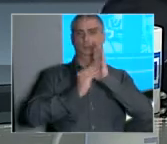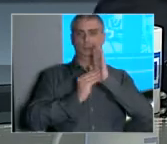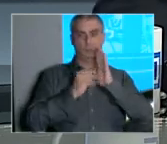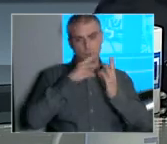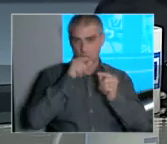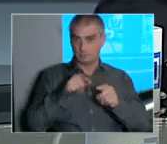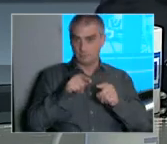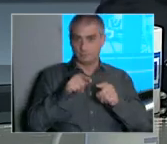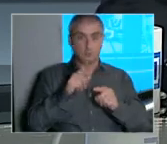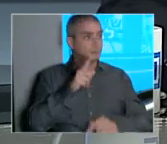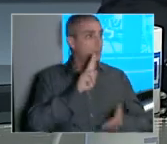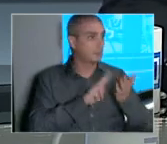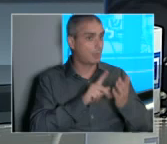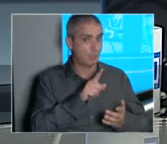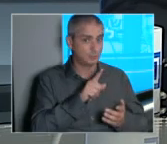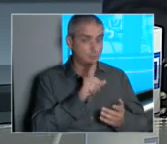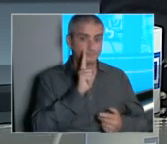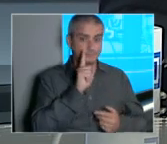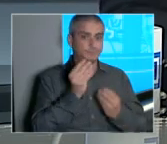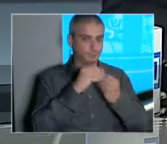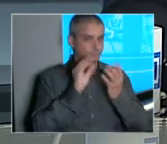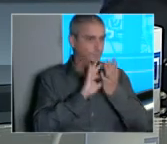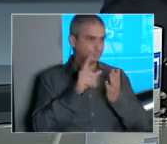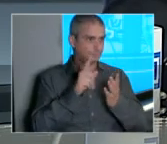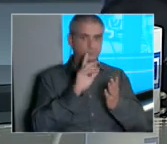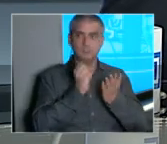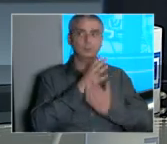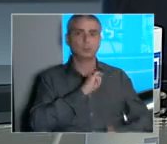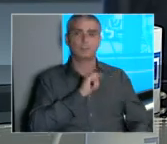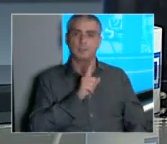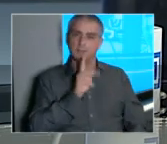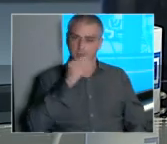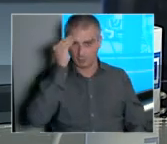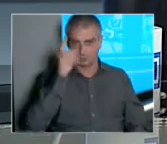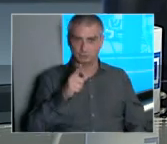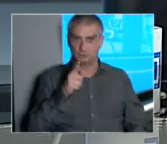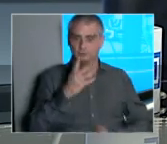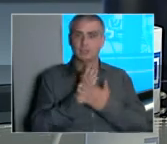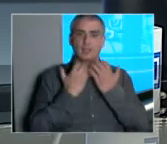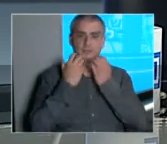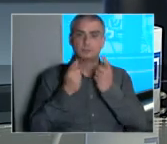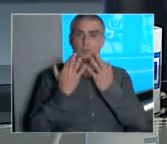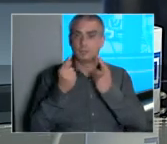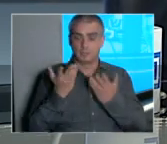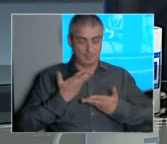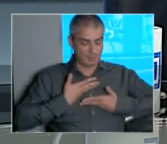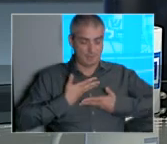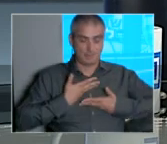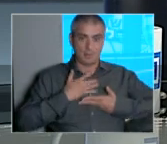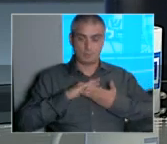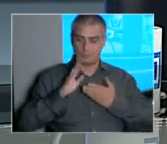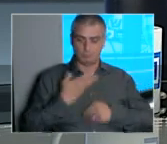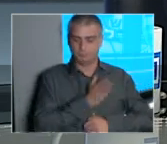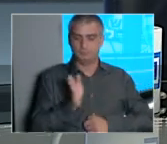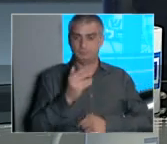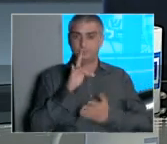בוא נדבר על זה, אבל שהודח. זה נכון, זה נכון, כן. אבל יש פה עוד נקודה, וגם מי שהודח זה מעניין. צריך לזכור, וזה חלק מהסיפור, כאשר אתה מקבל מקומות בזיגזג,